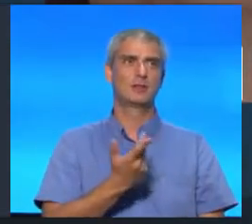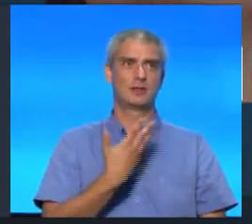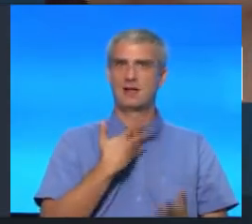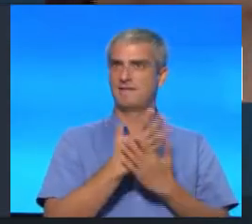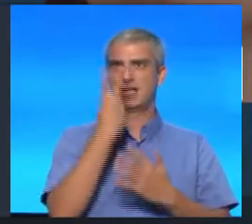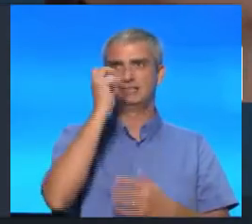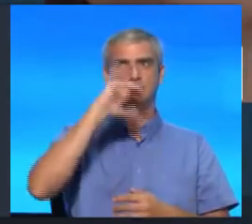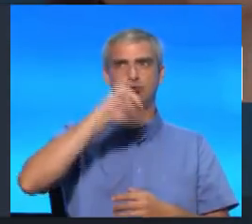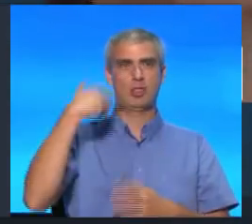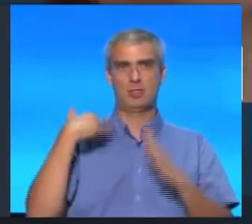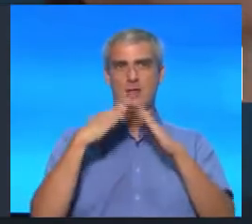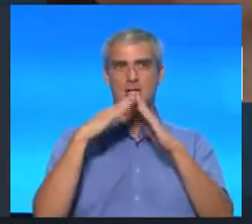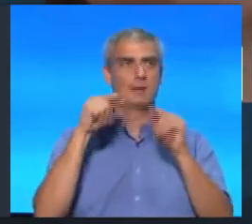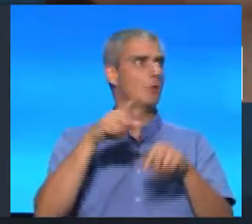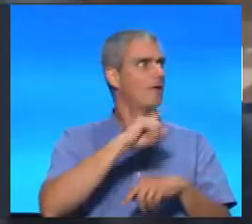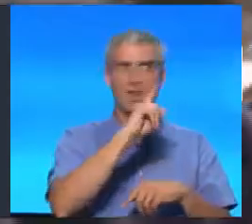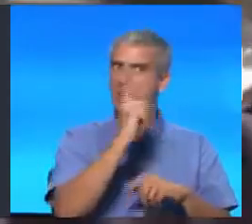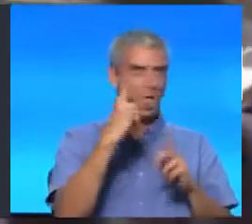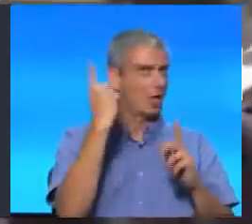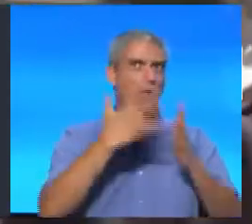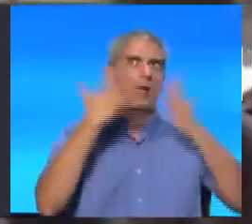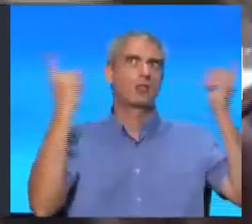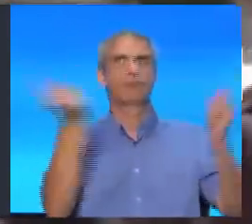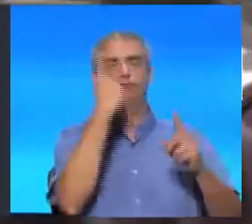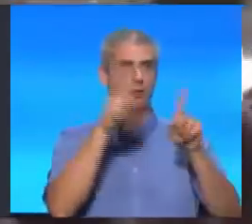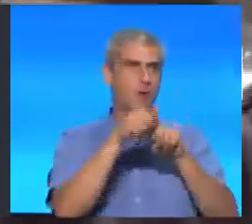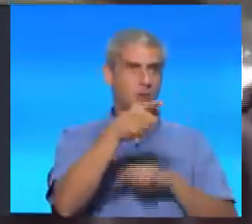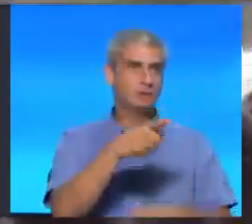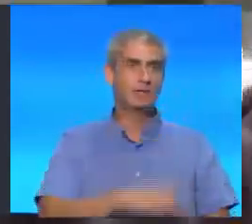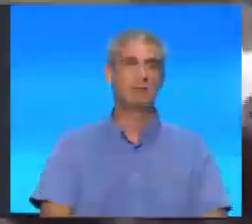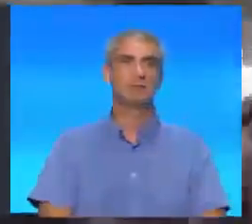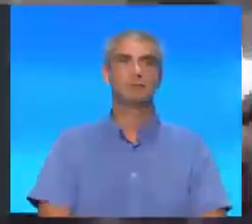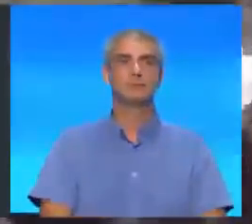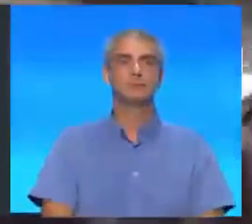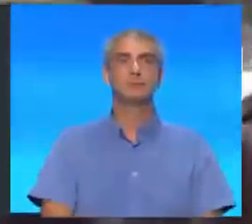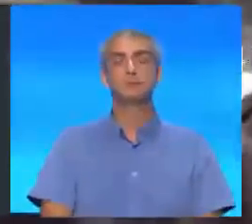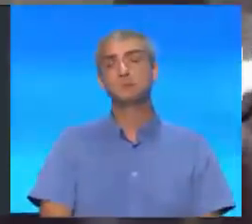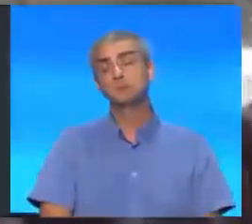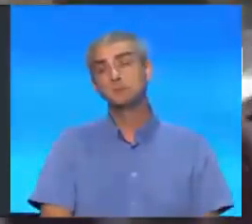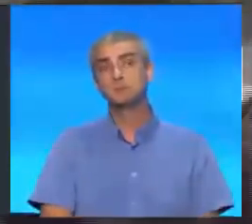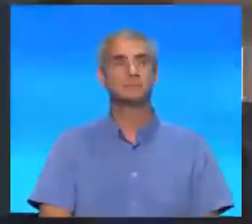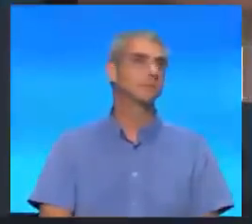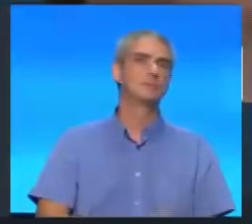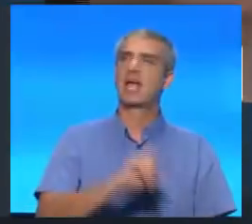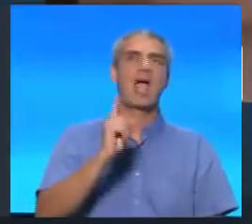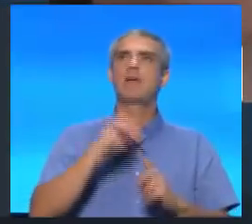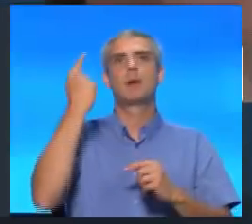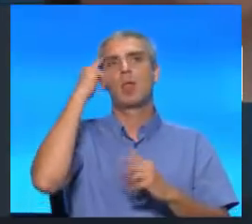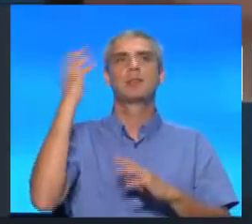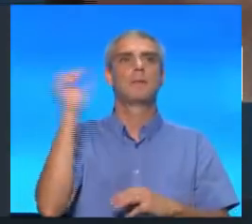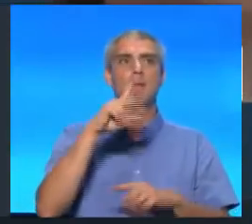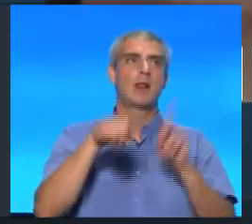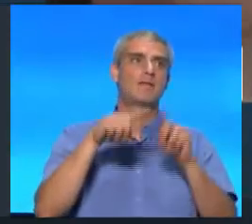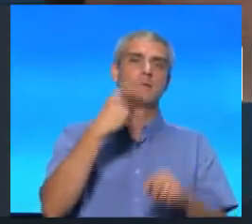שנה. אבל לא סופה בסדר גודל כזה, נכון? את יודעת, אתה לא יודע מה יגיע, יגיע אחד,